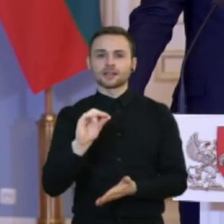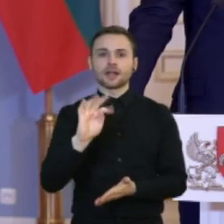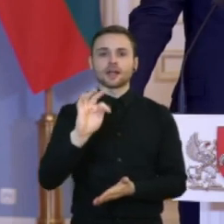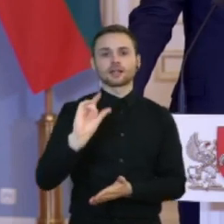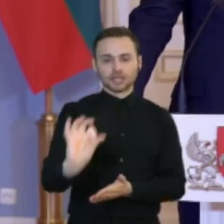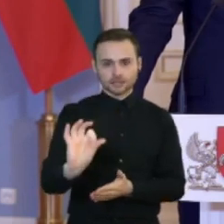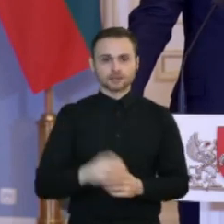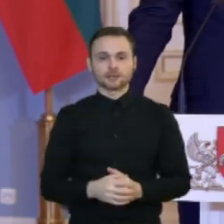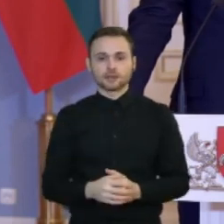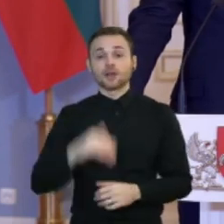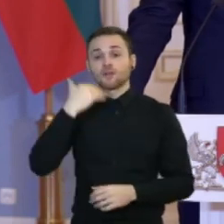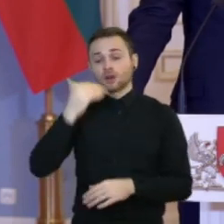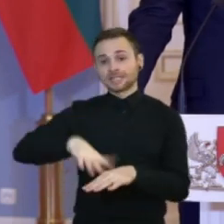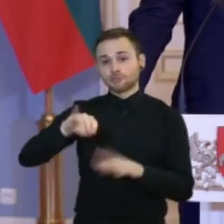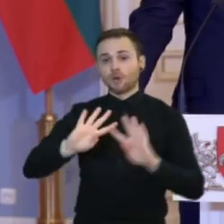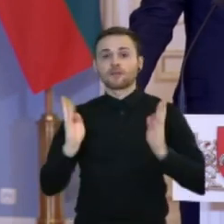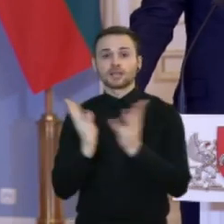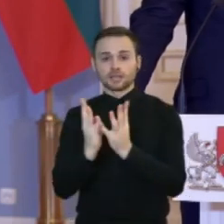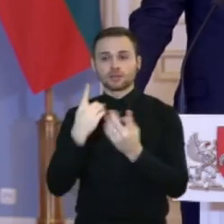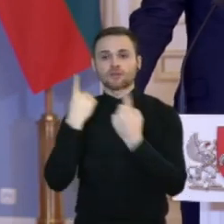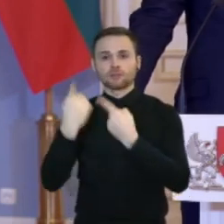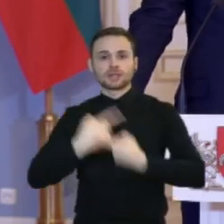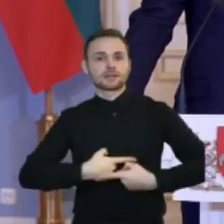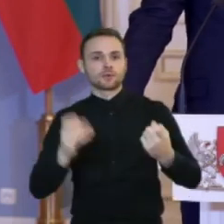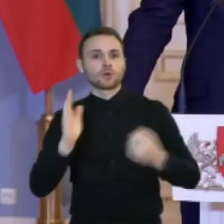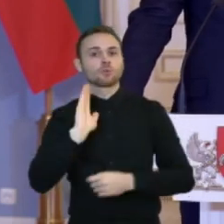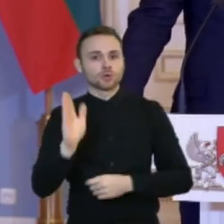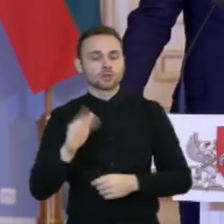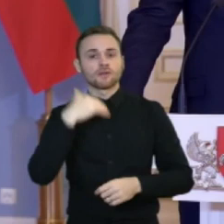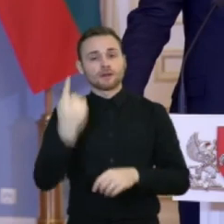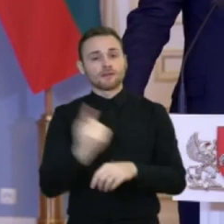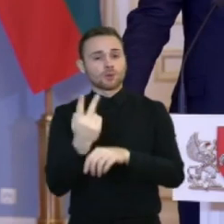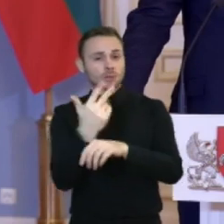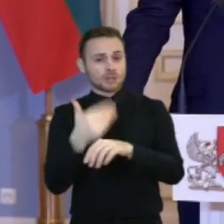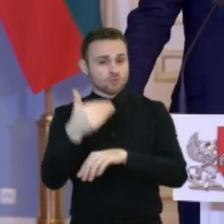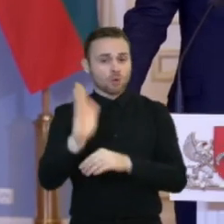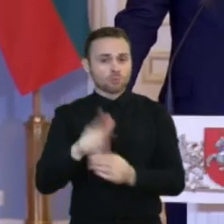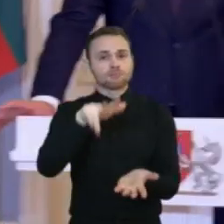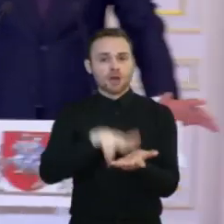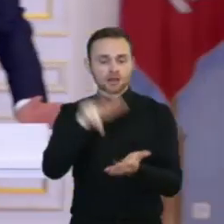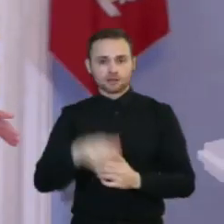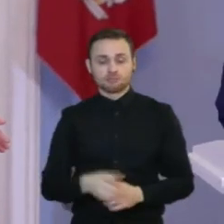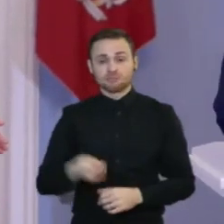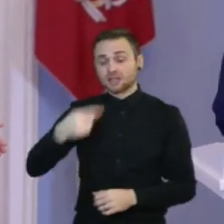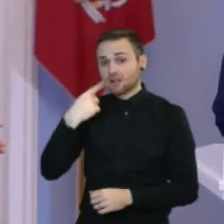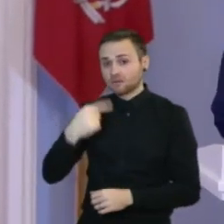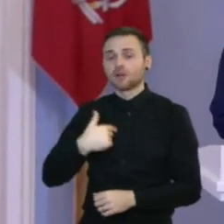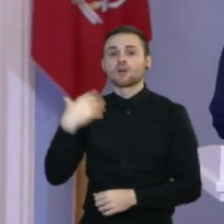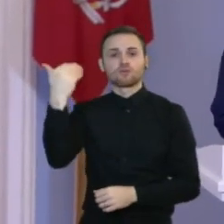Seimo valdyboje informuosime Seimą ir tai turėtų būti artimiausiomis valandomis. Aš jau minėjau, kad tai yra nukreipta į